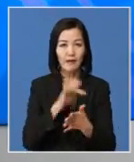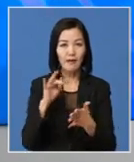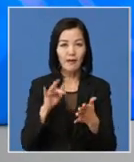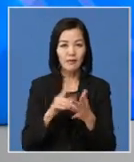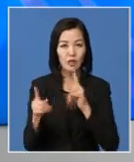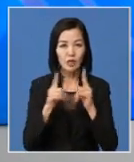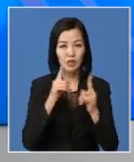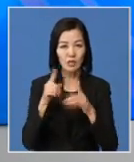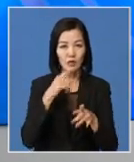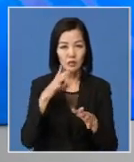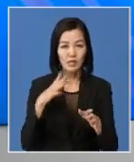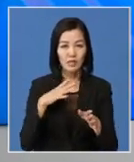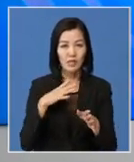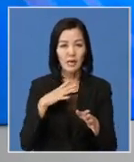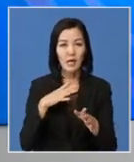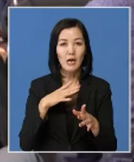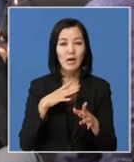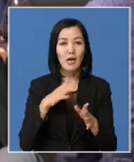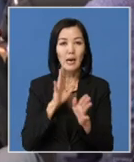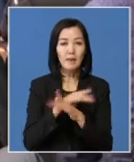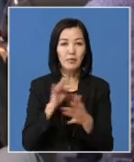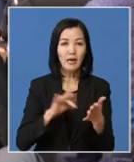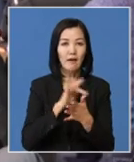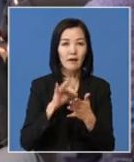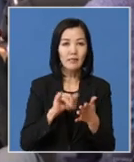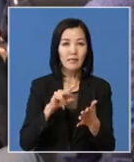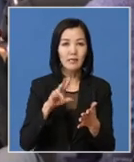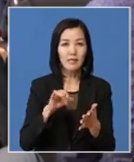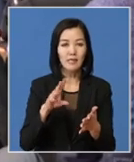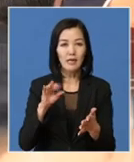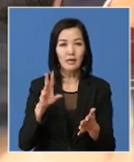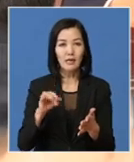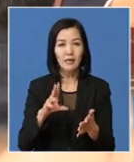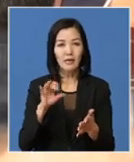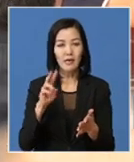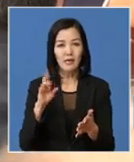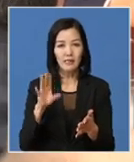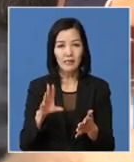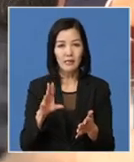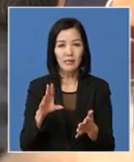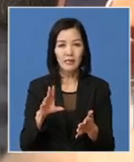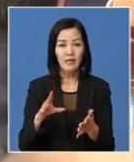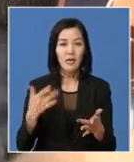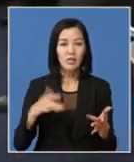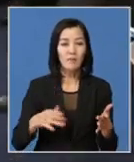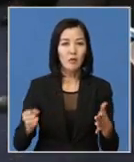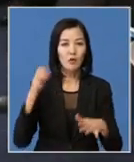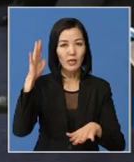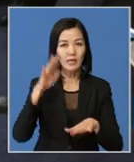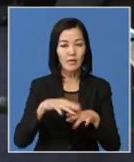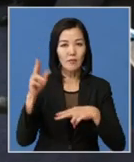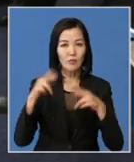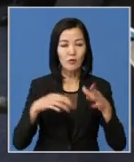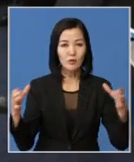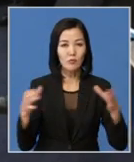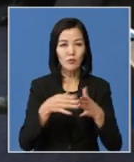алқалы жиында осылай деді. Басқосуға Қапшағай қаласы, Іле, Талғар, Қарасай, Еңбекшіқазақ және Жамбыл ауданының әкімдері мен құрылыс бөлімдерінің